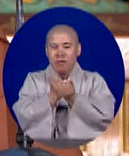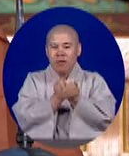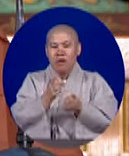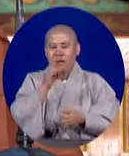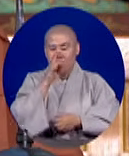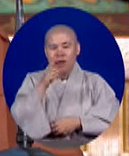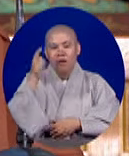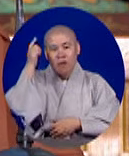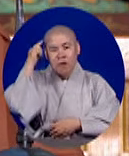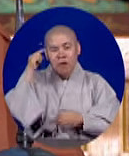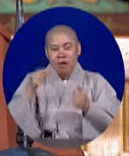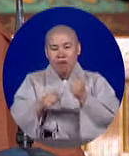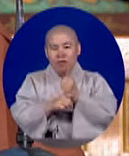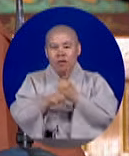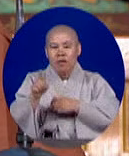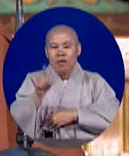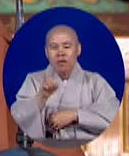같으냐?